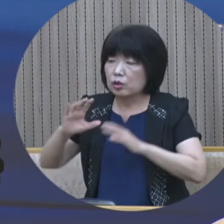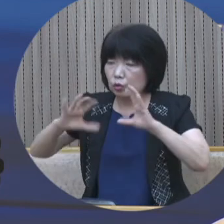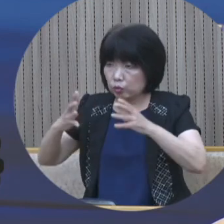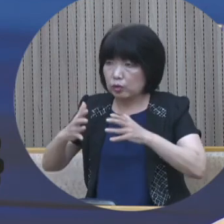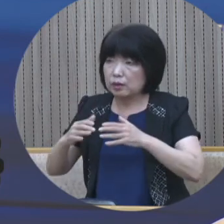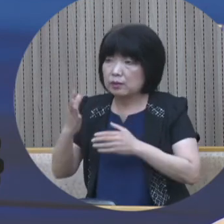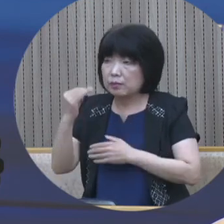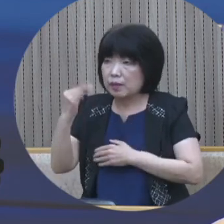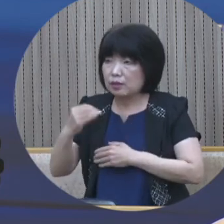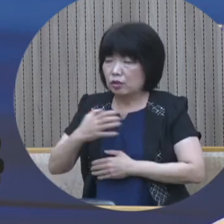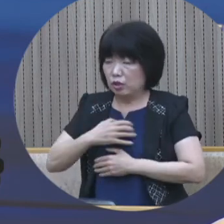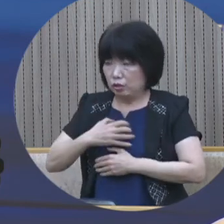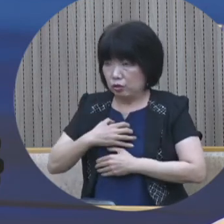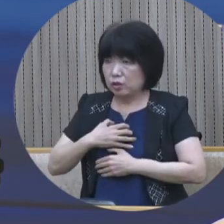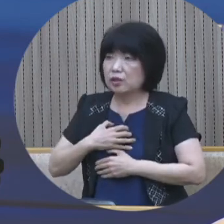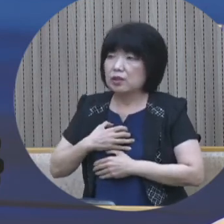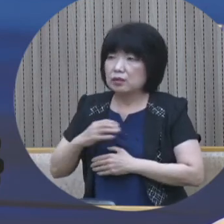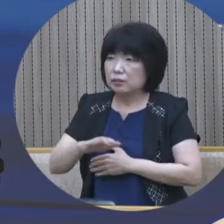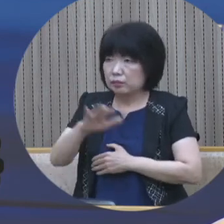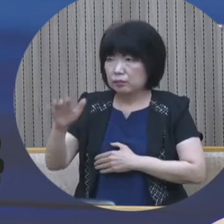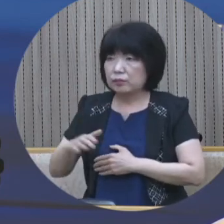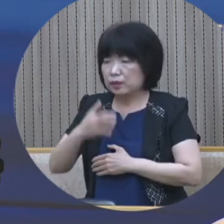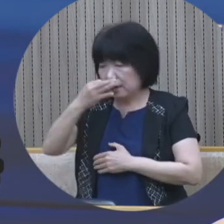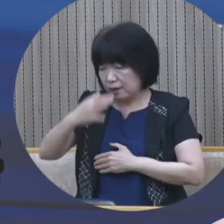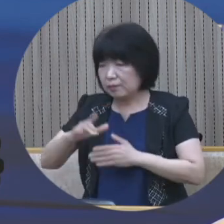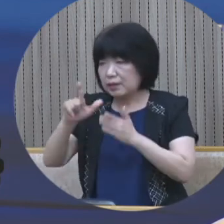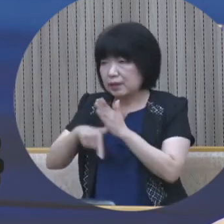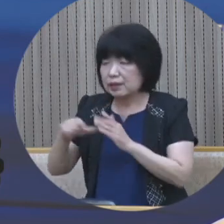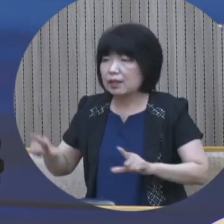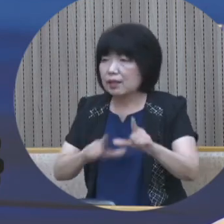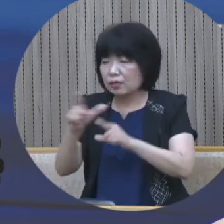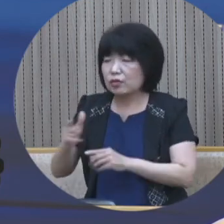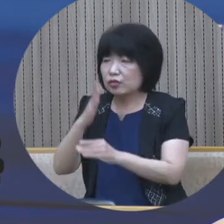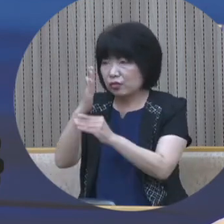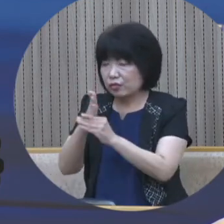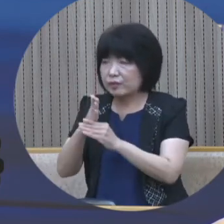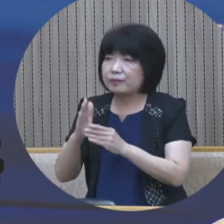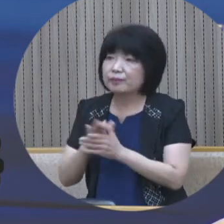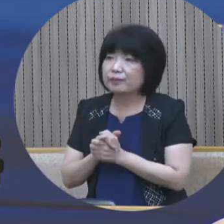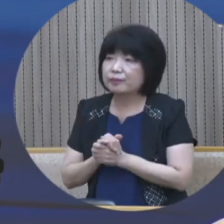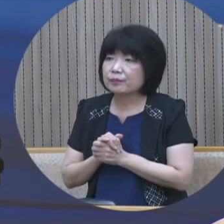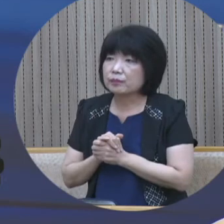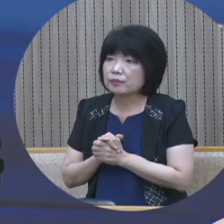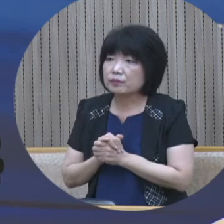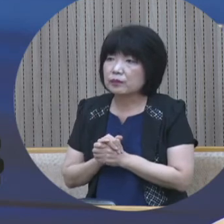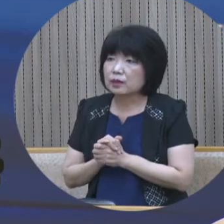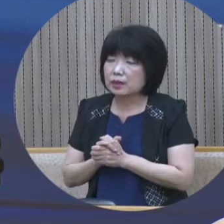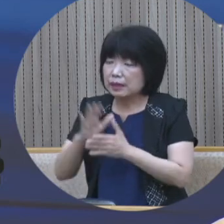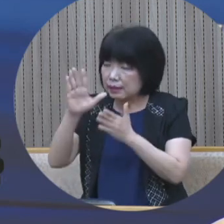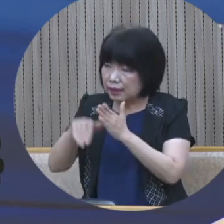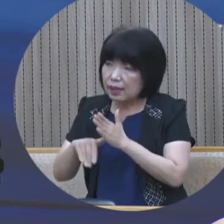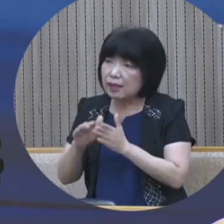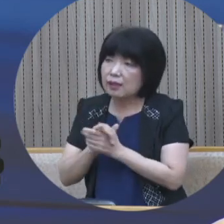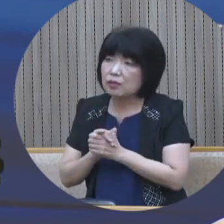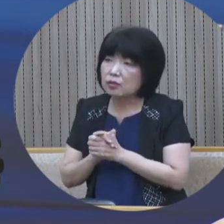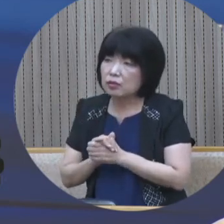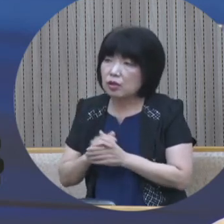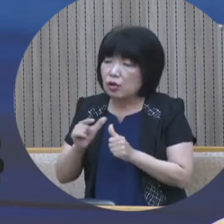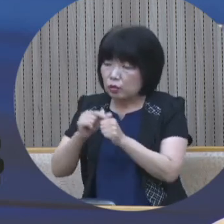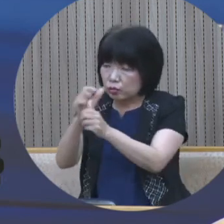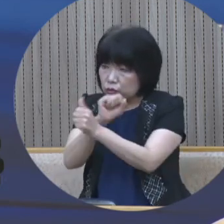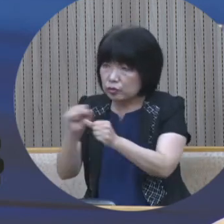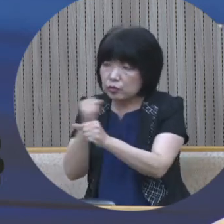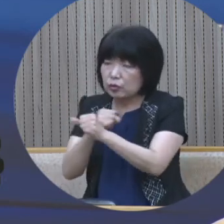국가적인 몇 가지 위기 때문에 모두 다 힘든 시간을 지내고 있습니다. 이러한 때에 구속의